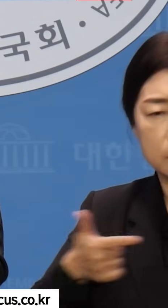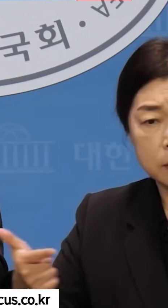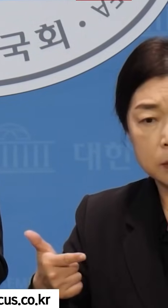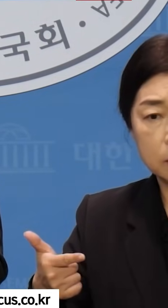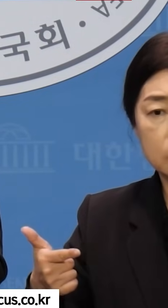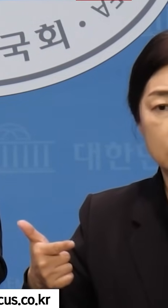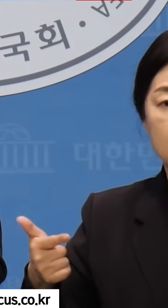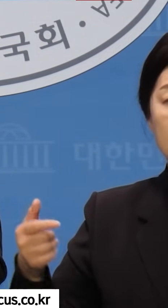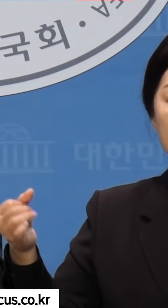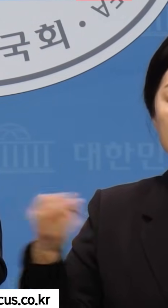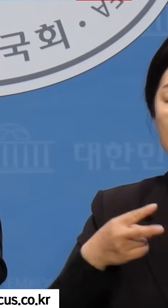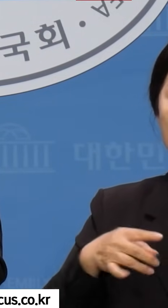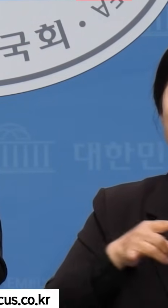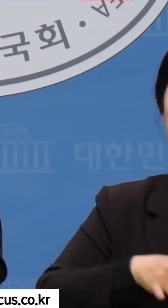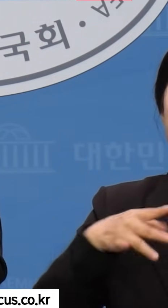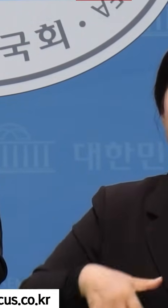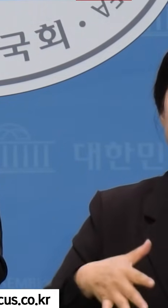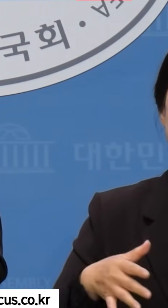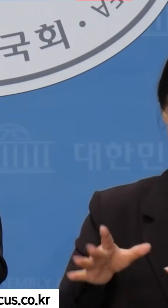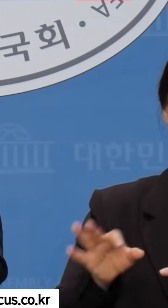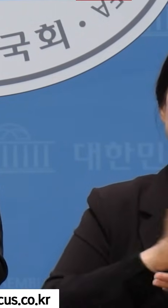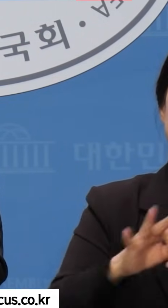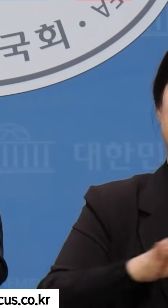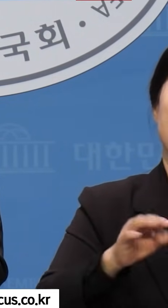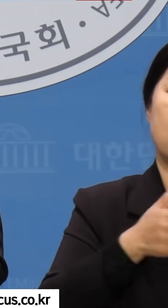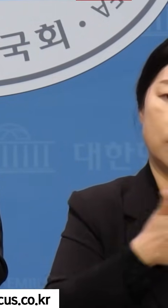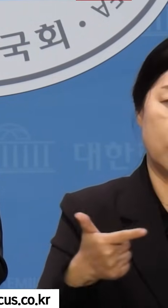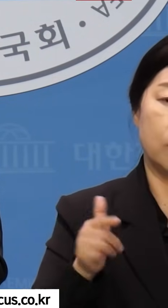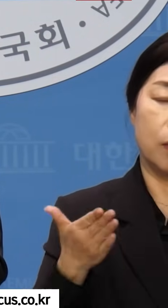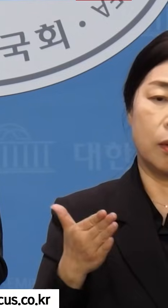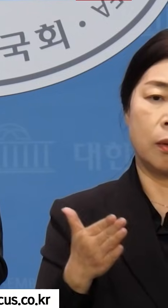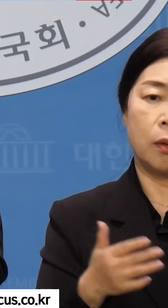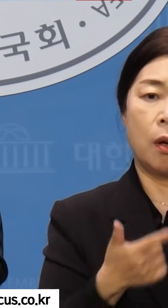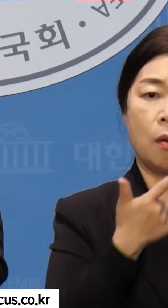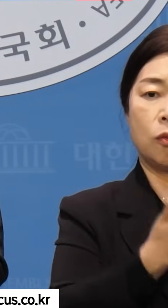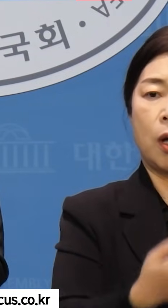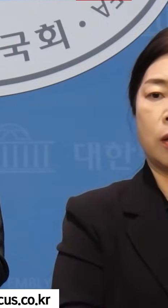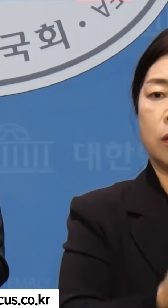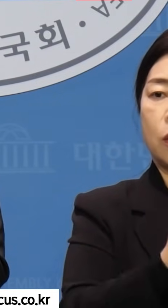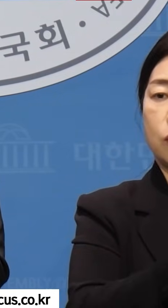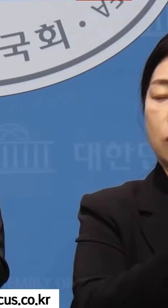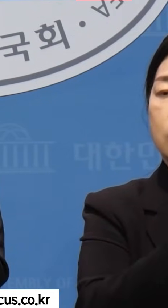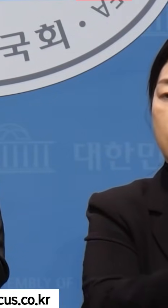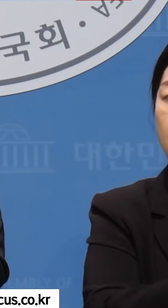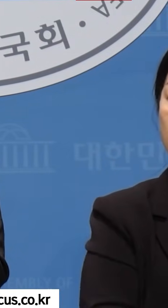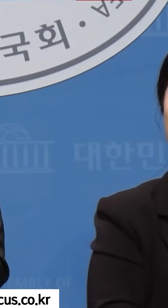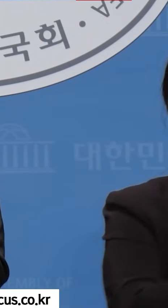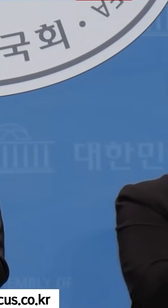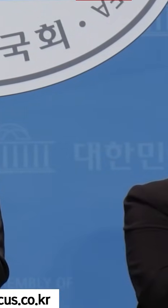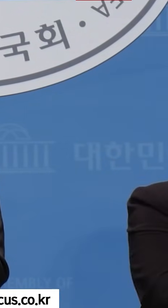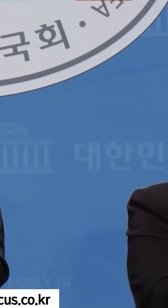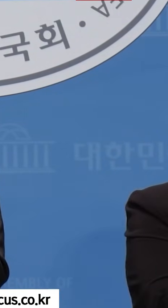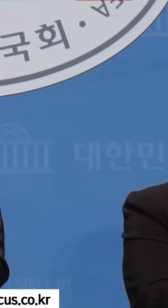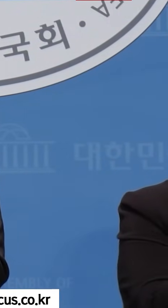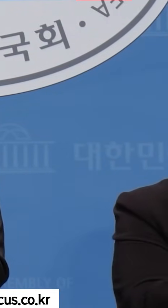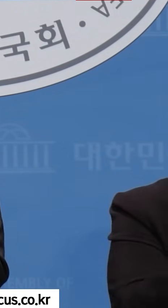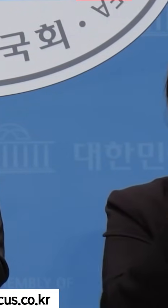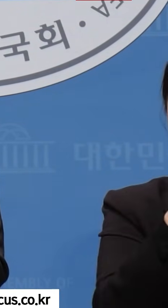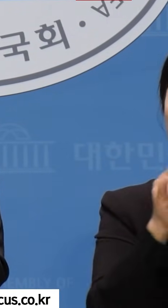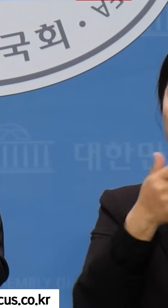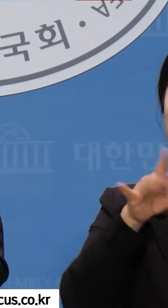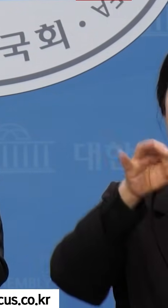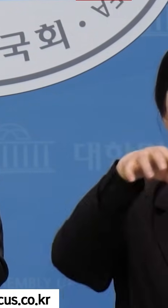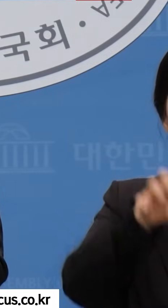혈세인 공적 자금이 투입된 부산저축은행 사태에서 대장동과 풍동 일당은